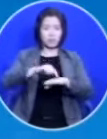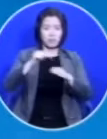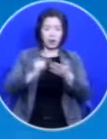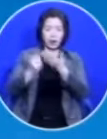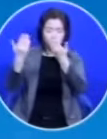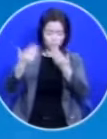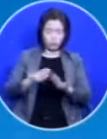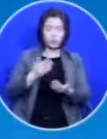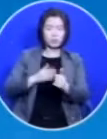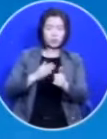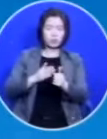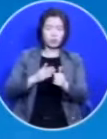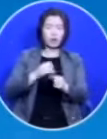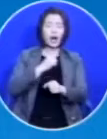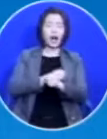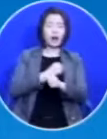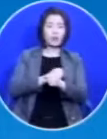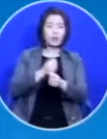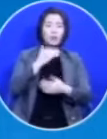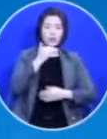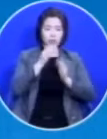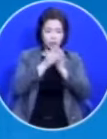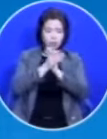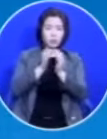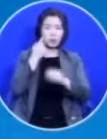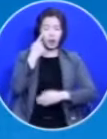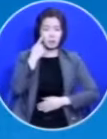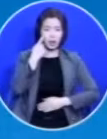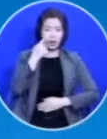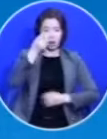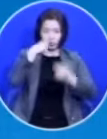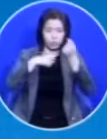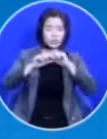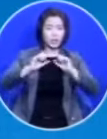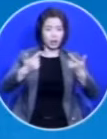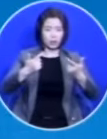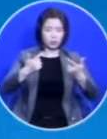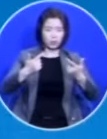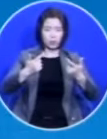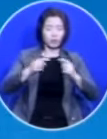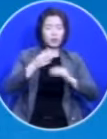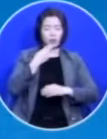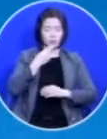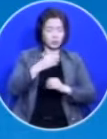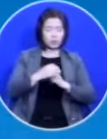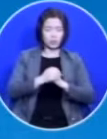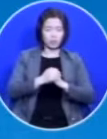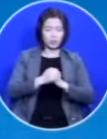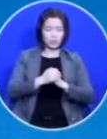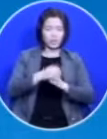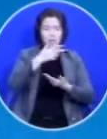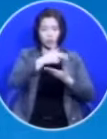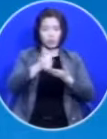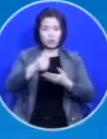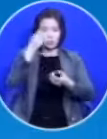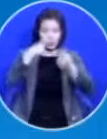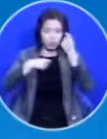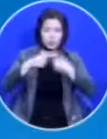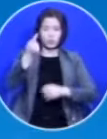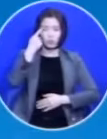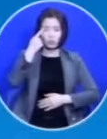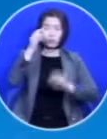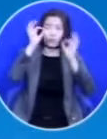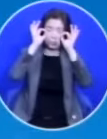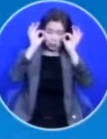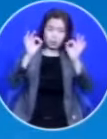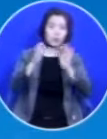주십시오 하고 기도해 보세요 안 울고 배이나 주님의 우시는 눈을